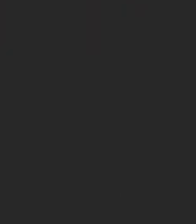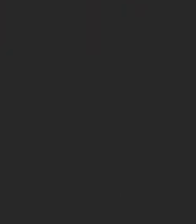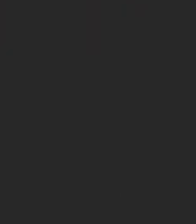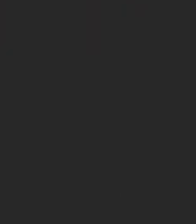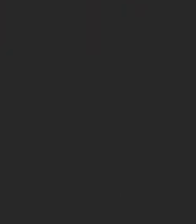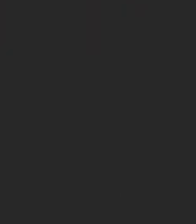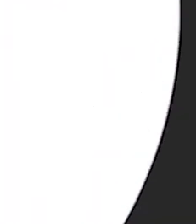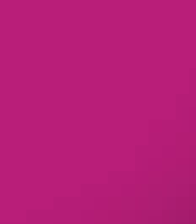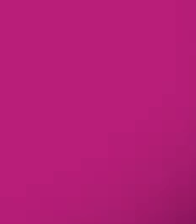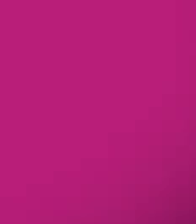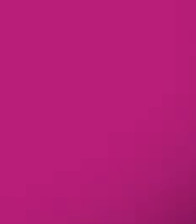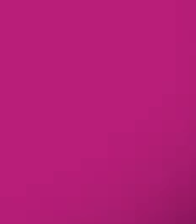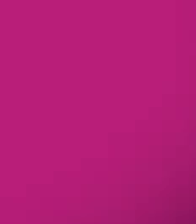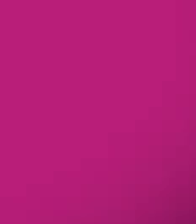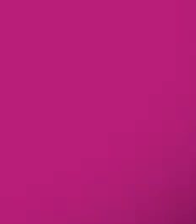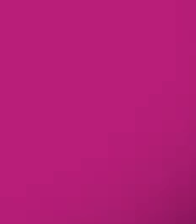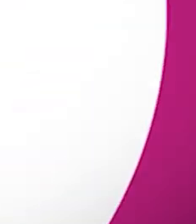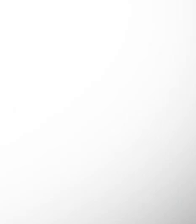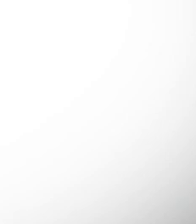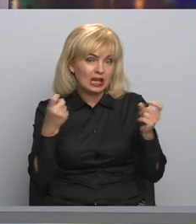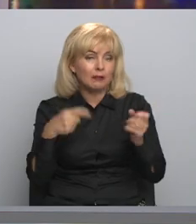Re, viss ēters ir te!